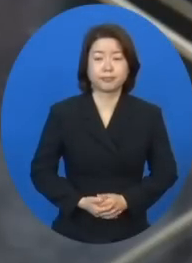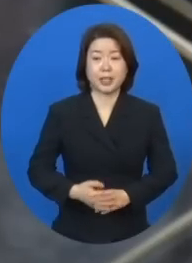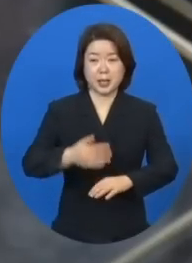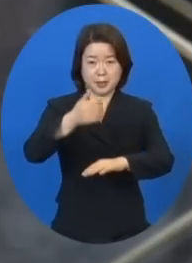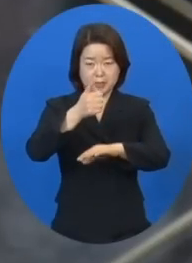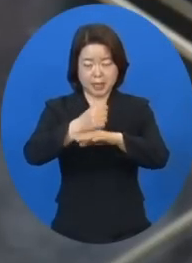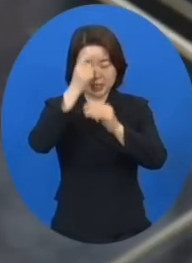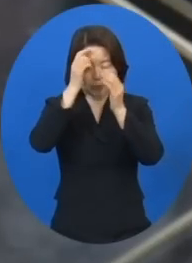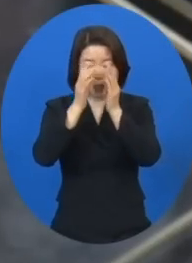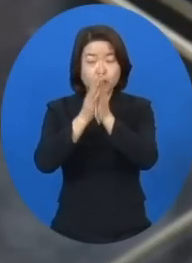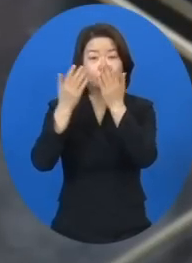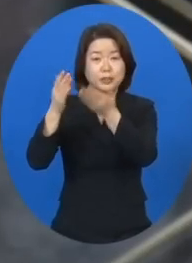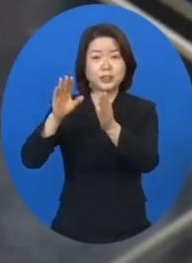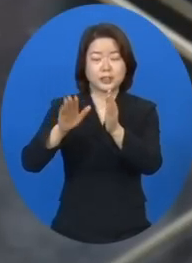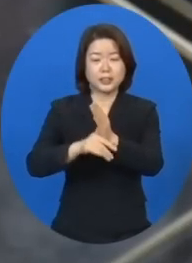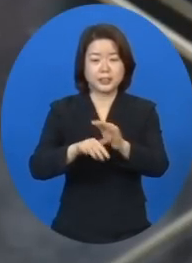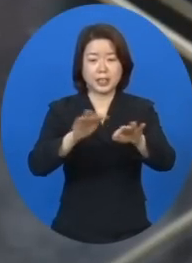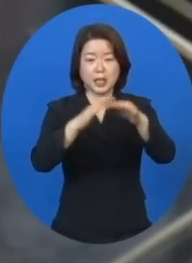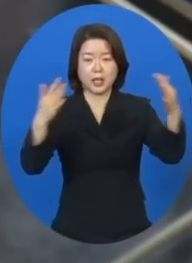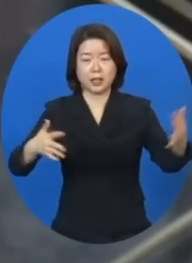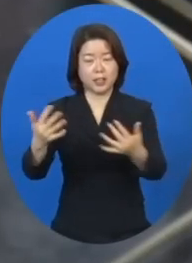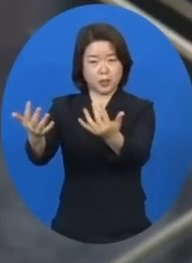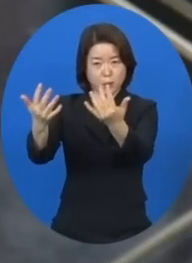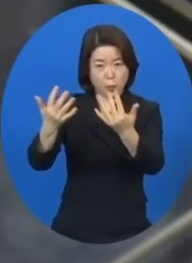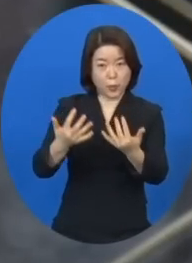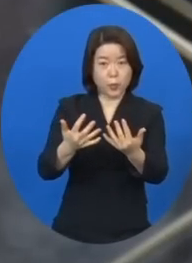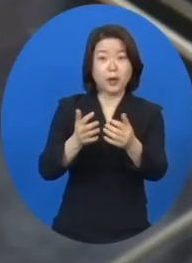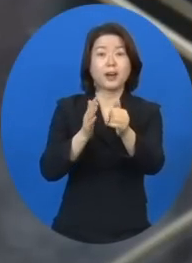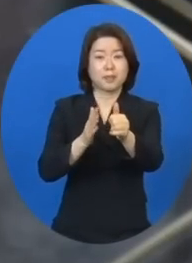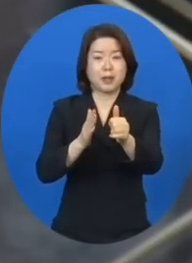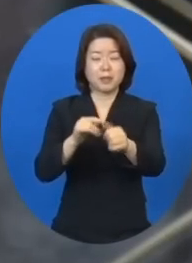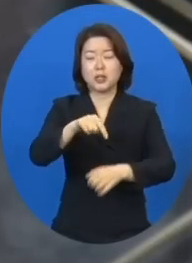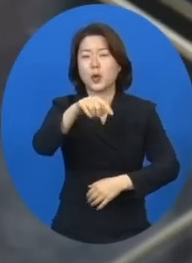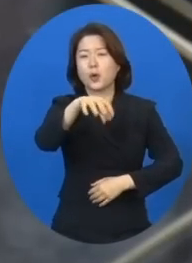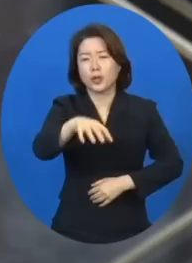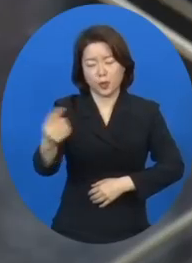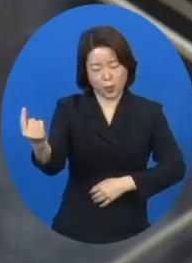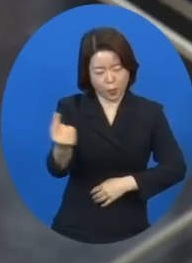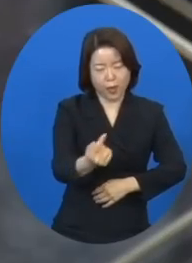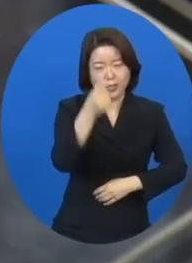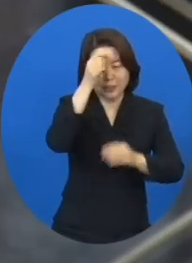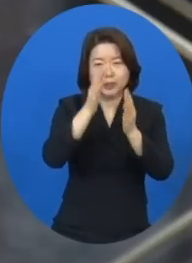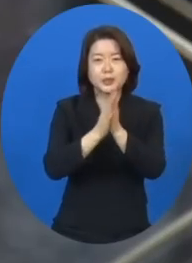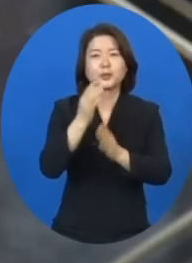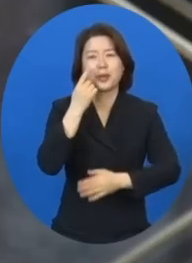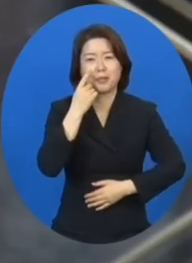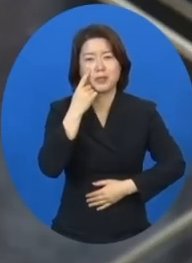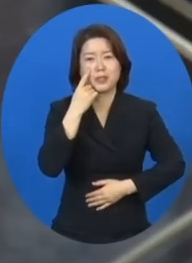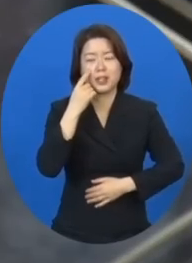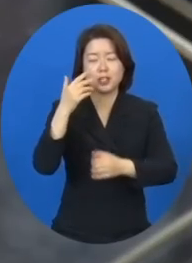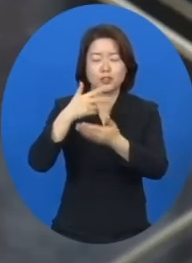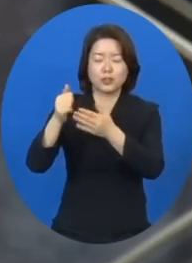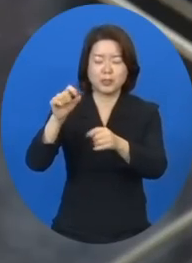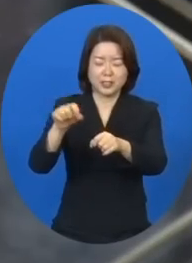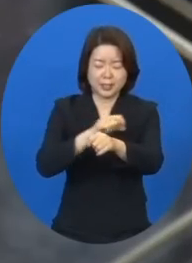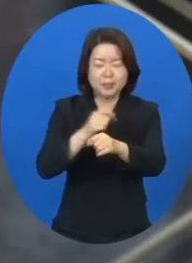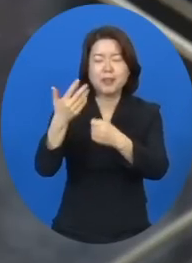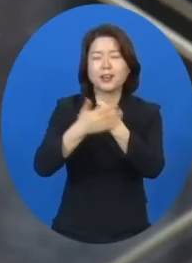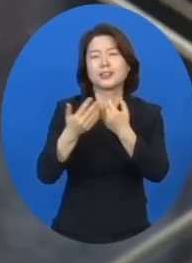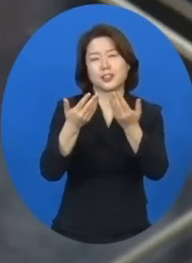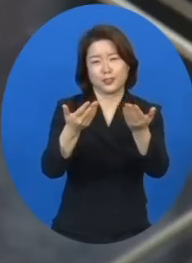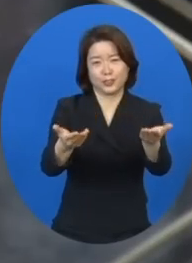마지막으로 기도하실 때 강단위로 초청합니다. 올라와서 기도하세요. 주님께서 특별한 은혜를 허락하실 것입니다.